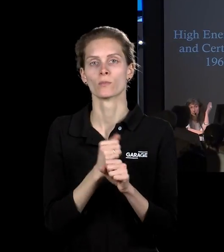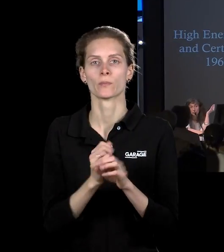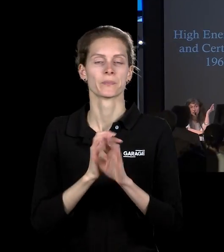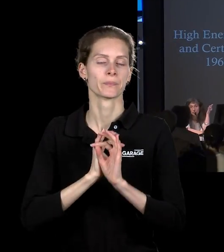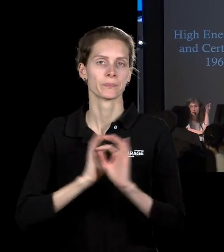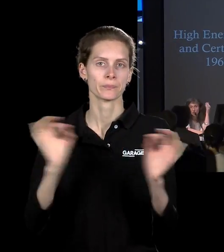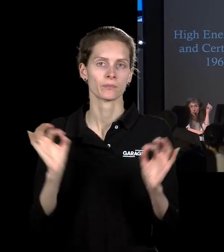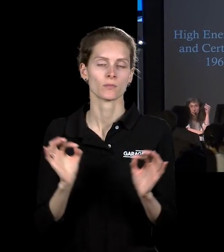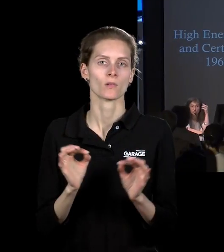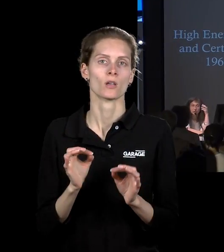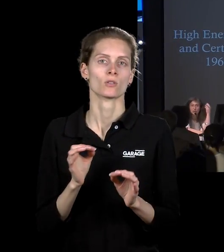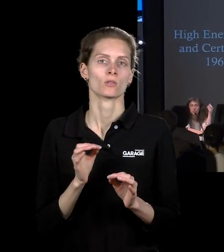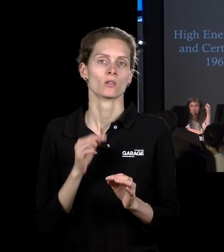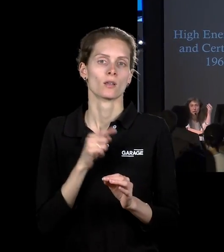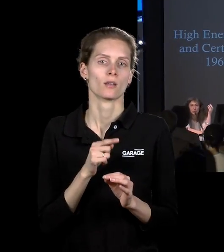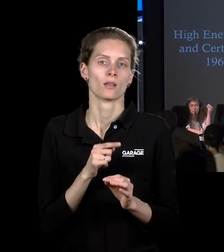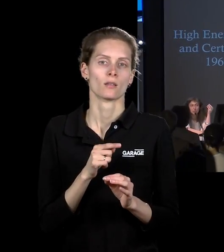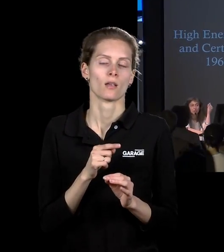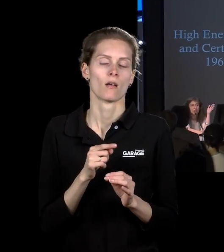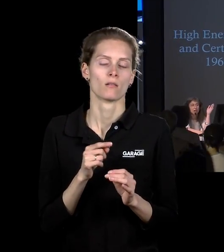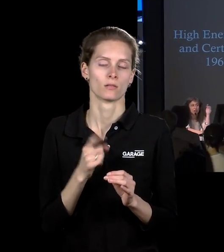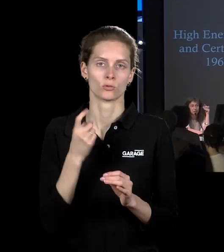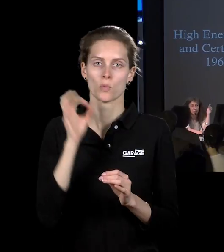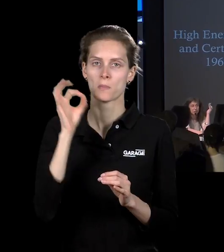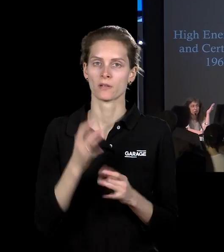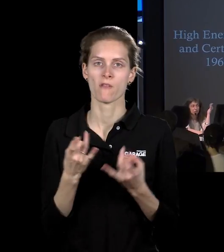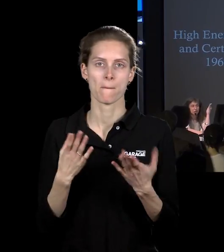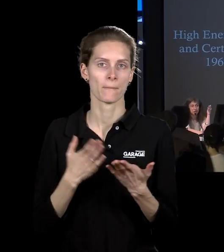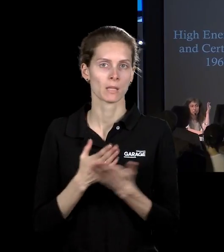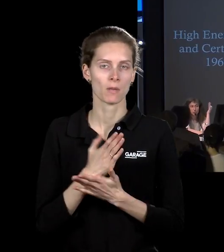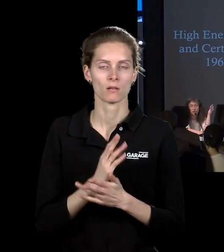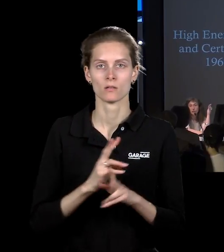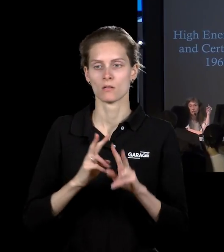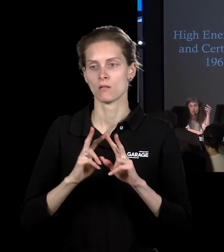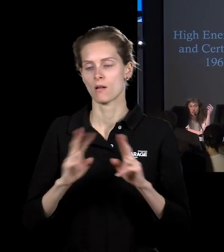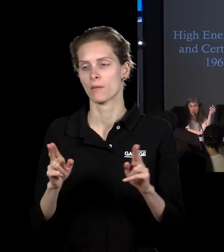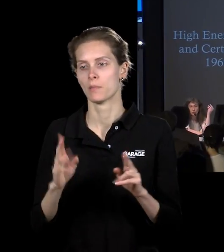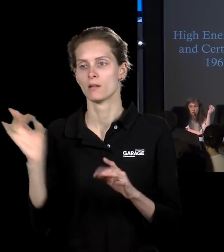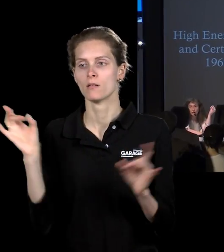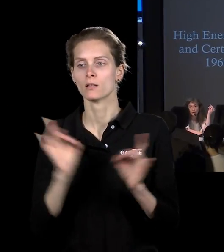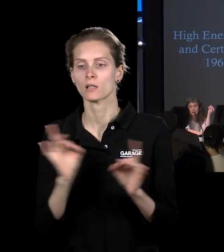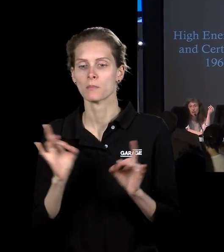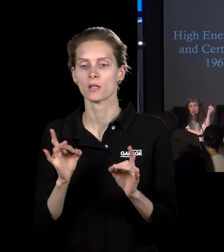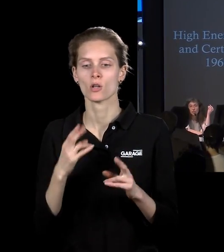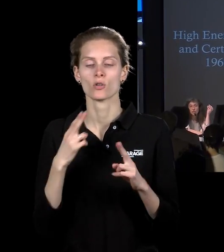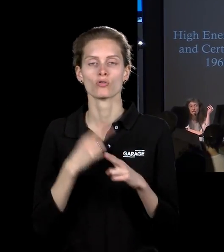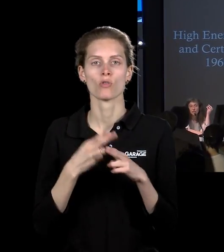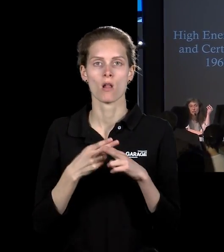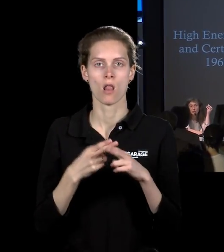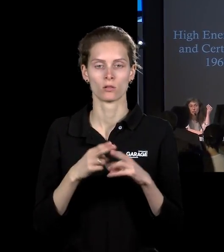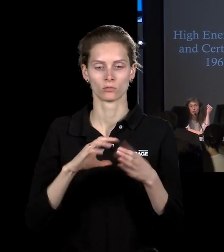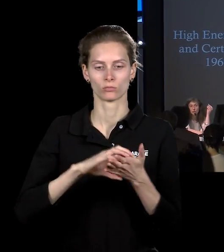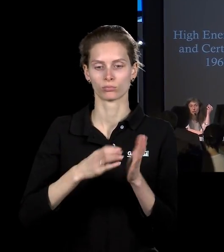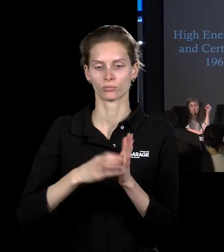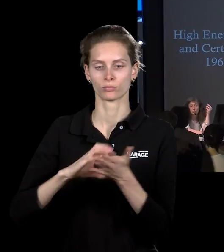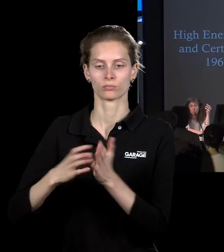произведение. На первый взгляд, это абсолютно так, идеальный минимализм. Это одинакового размера бруски, металлические бруски. Но это